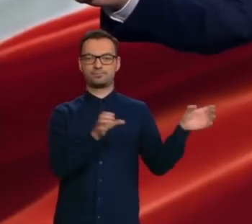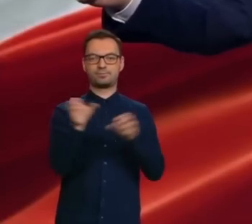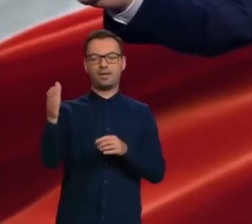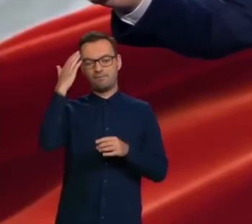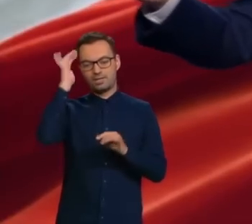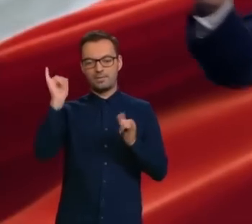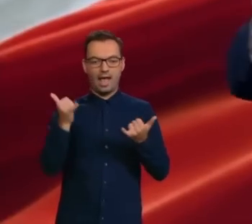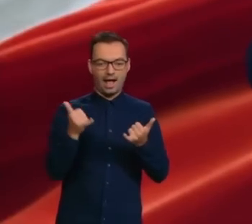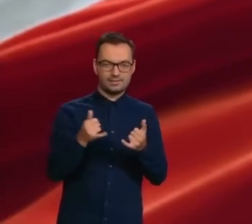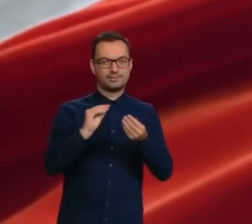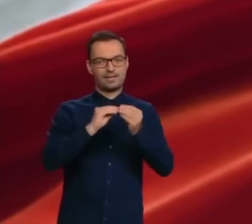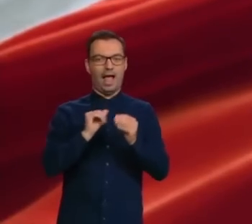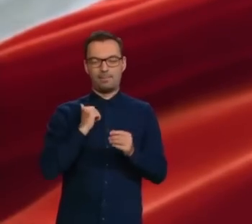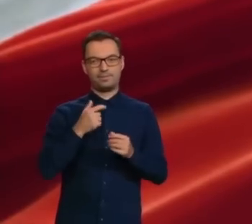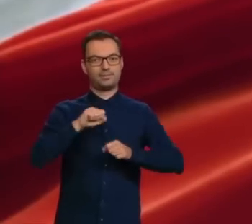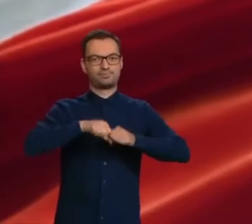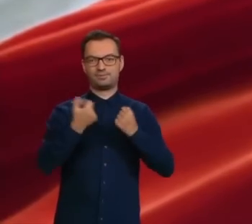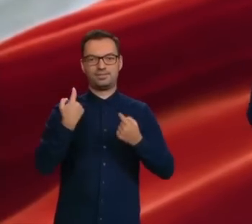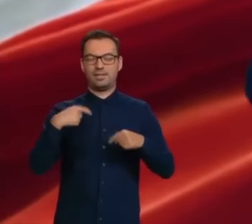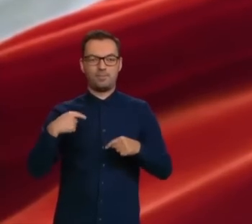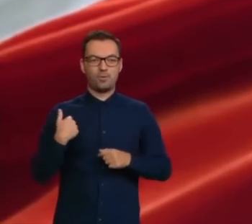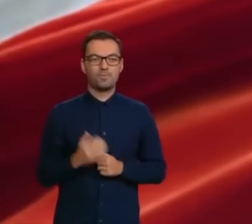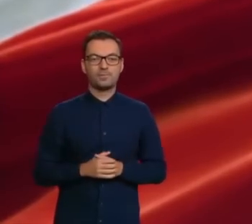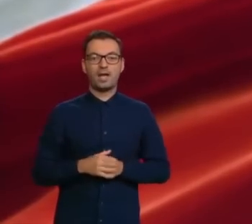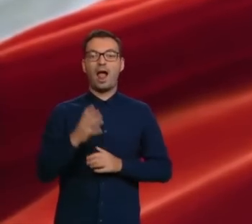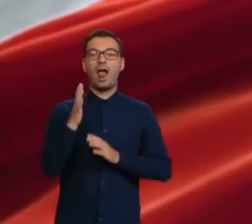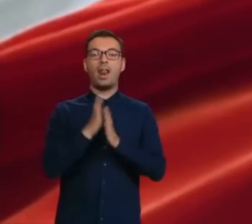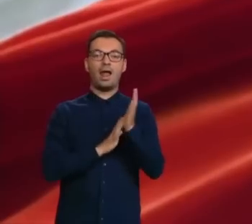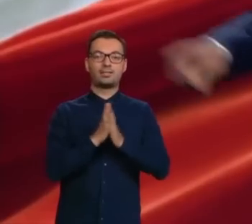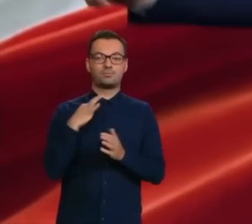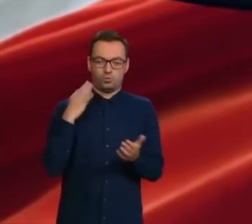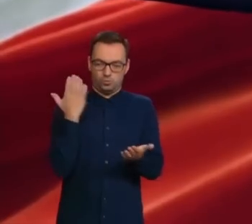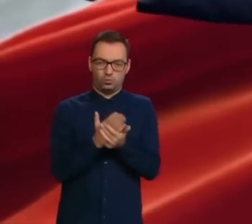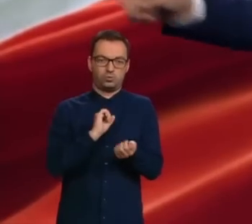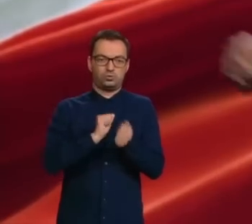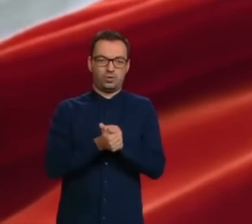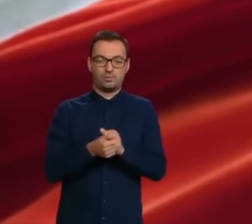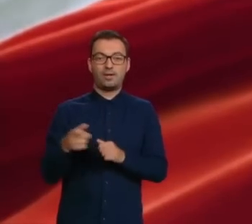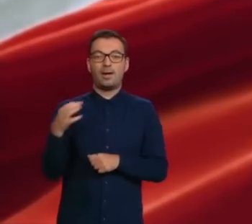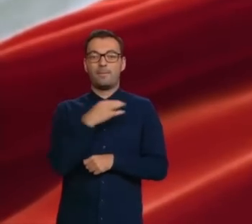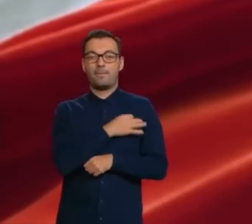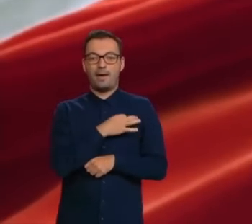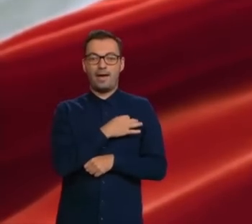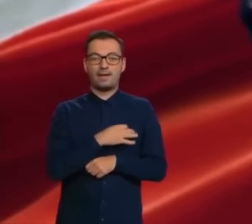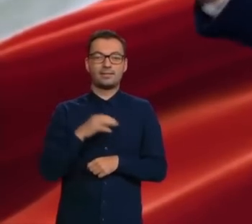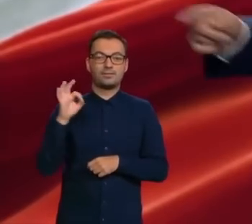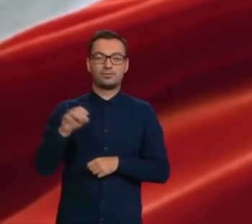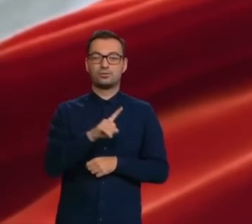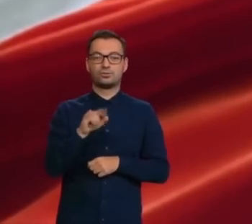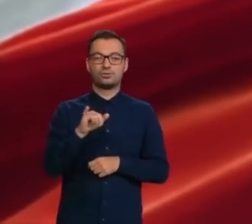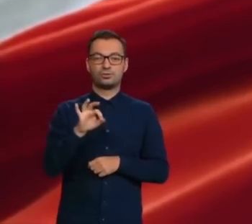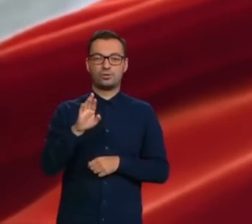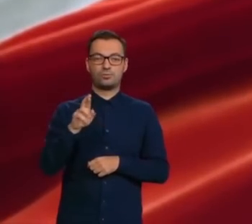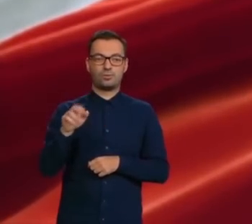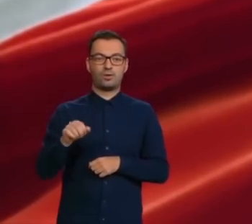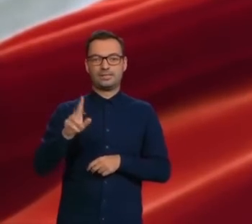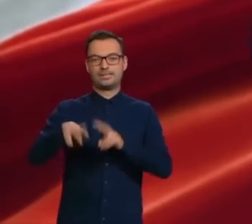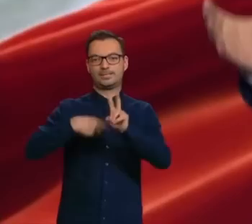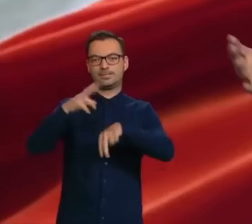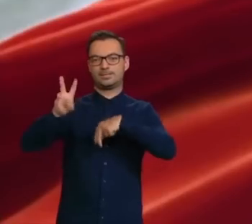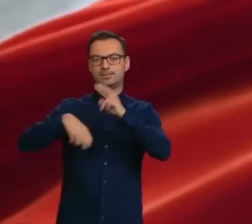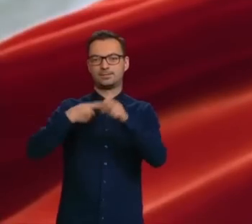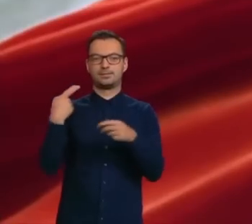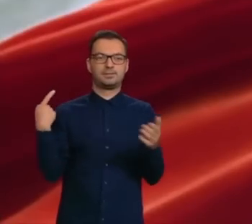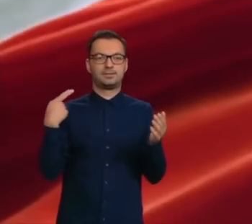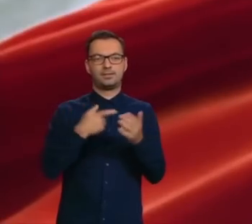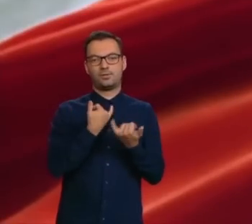żeby pompy Aha. się nie popsuły. A myślałem, że to po prostu już zostały sprywatyzowane przez partię pana Ziobro, która Czecy? Wyciąga stamtąd pieniądze na